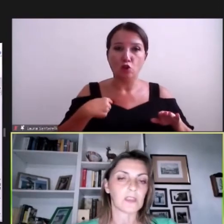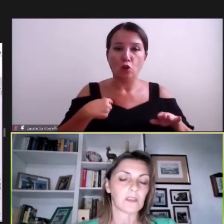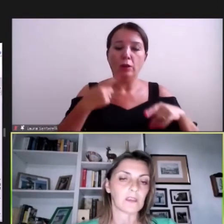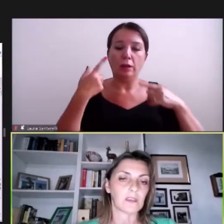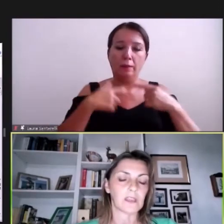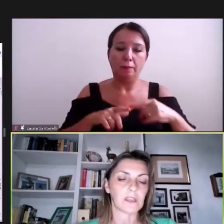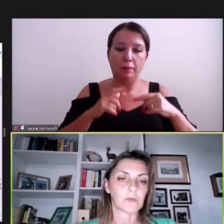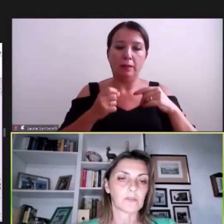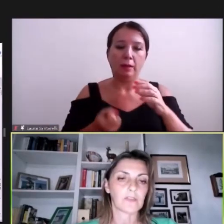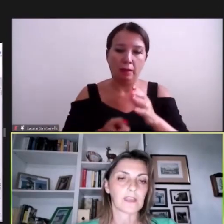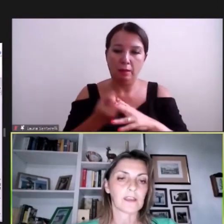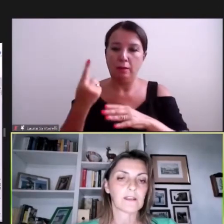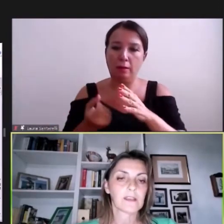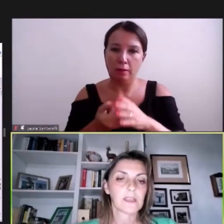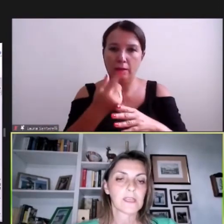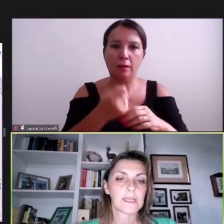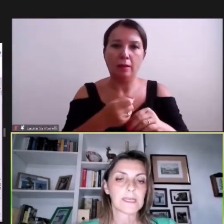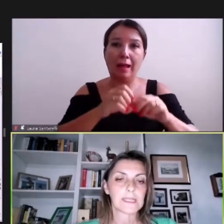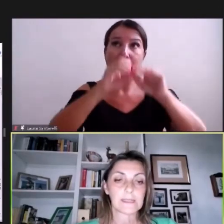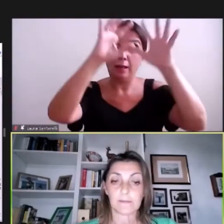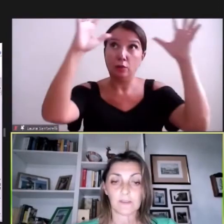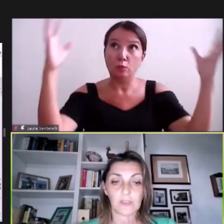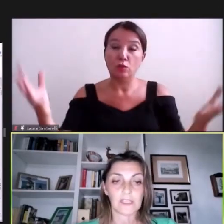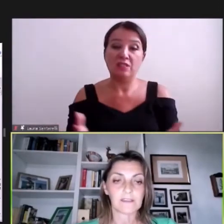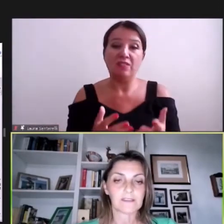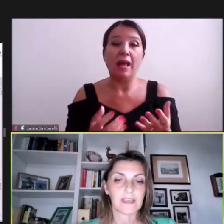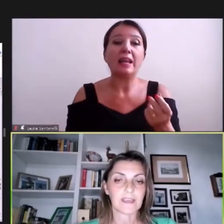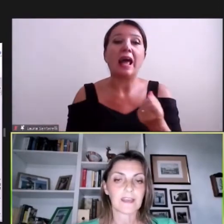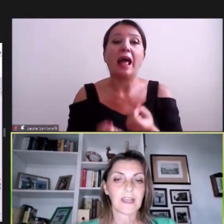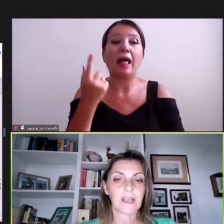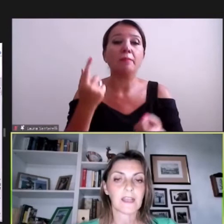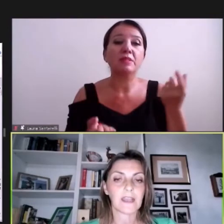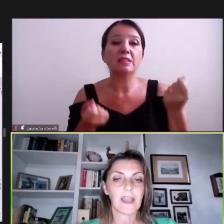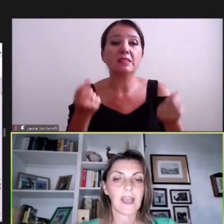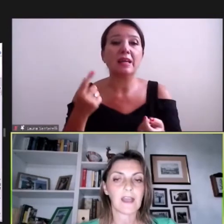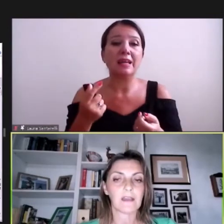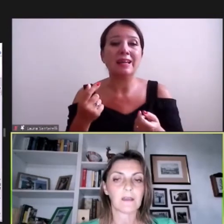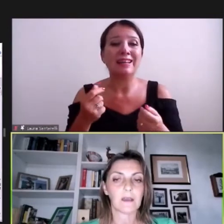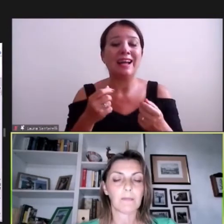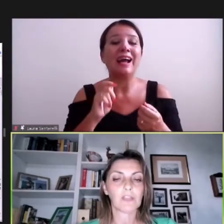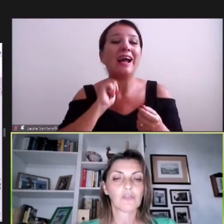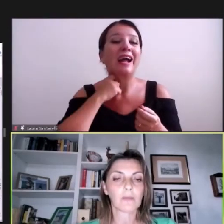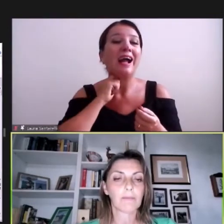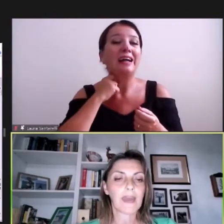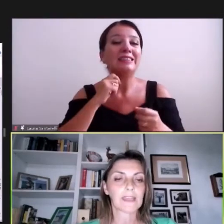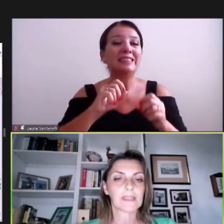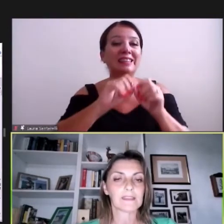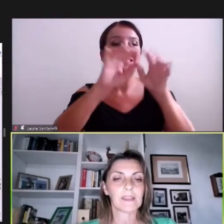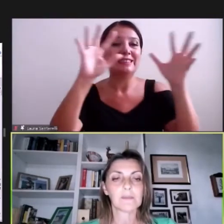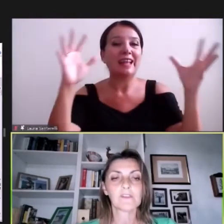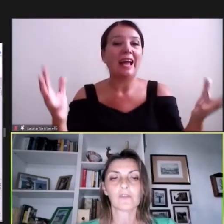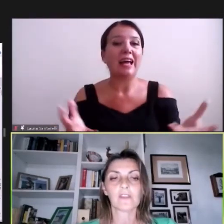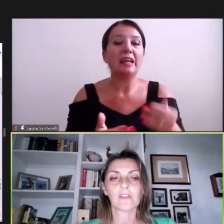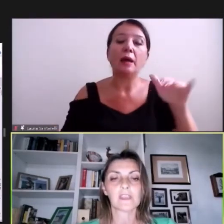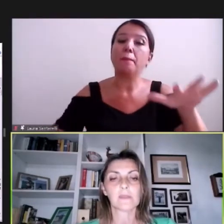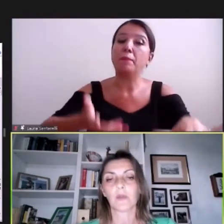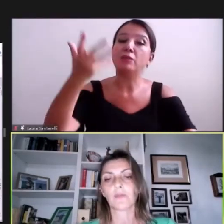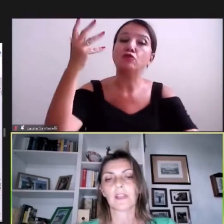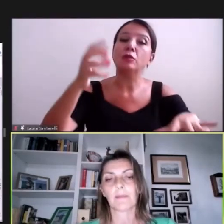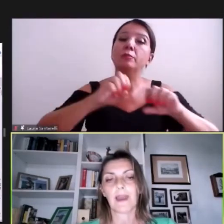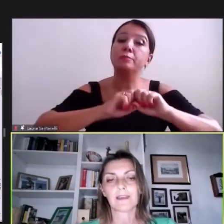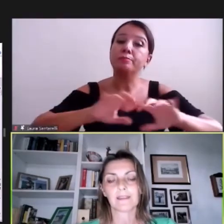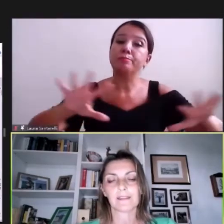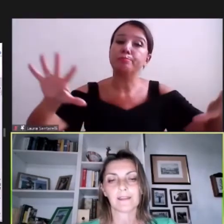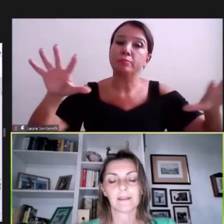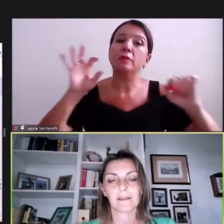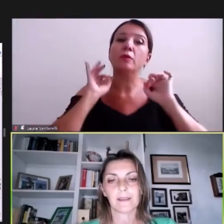emissioni in atmosfera, emissioni di gas serra, la maggior parte delle emissioni avviene proprio